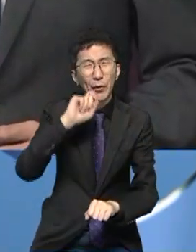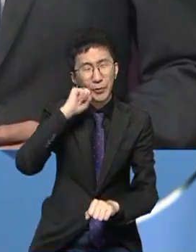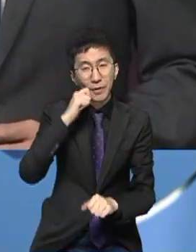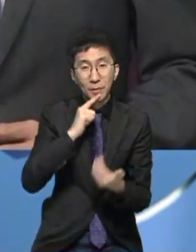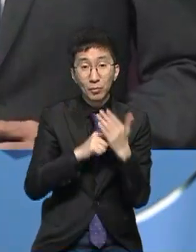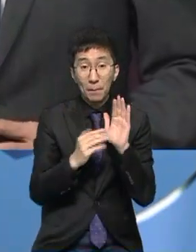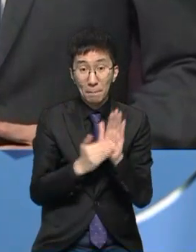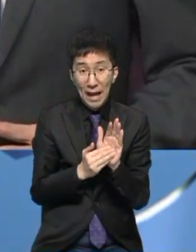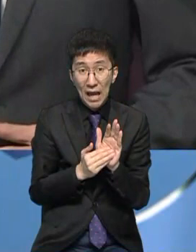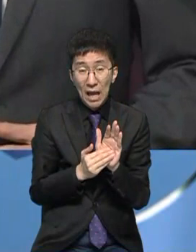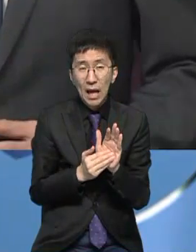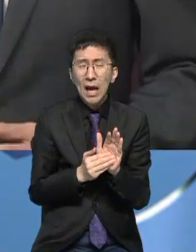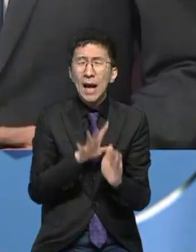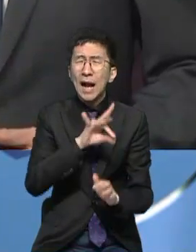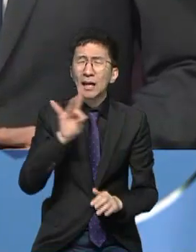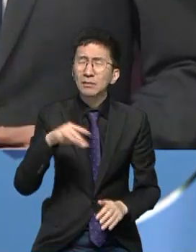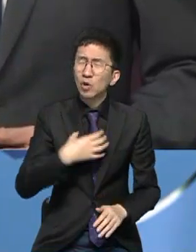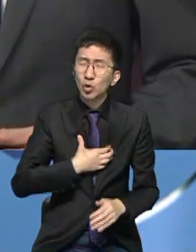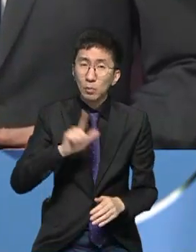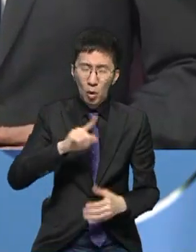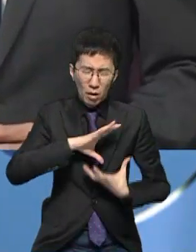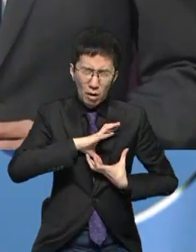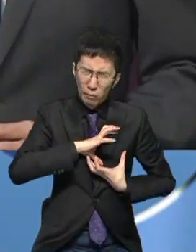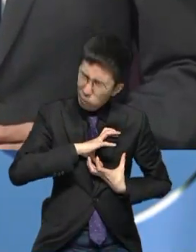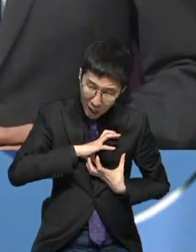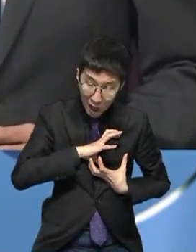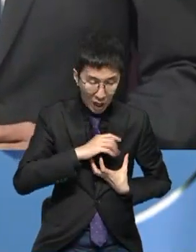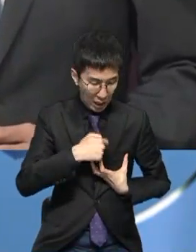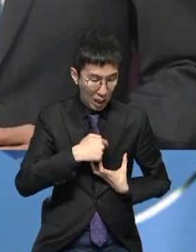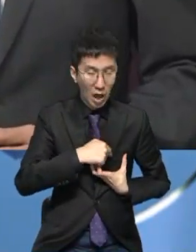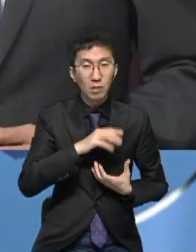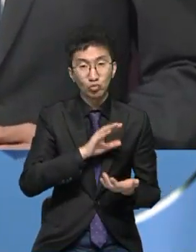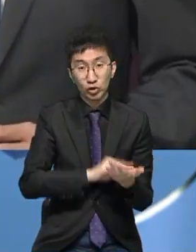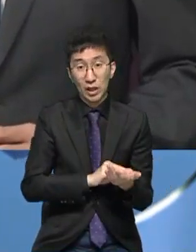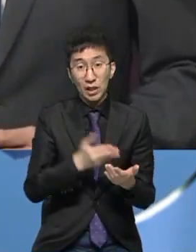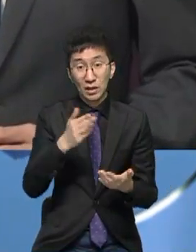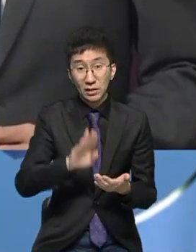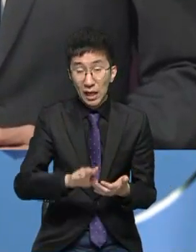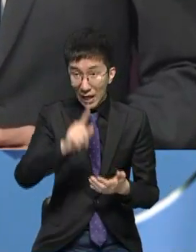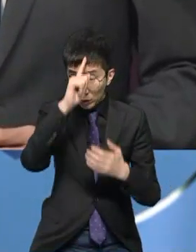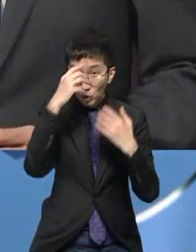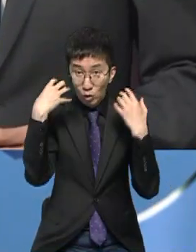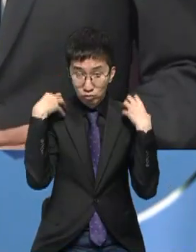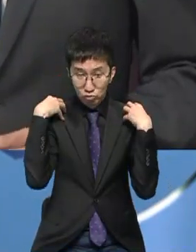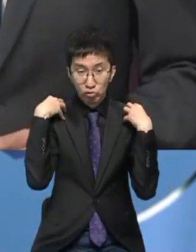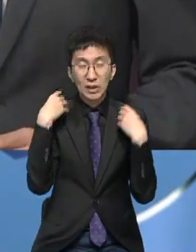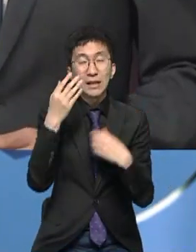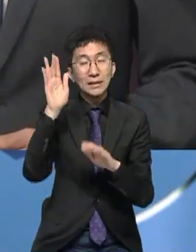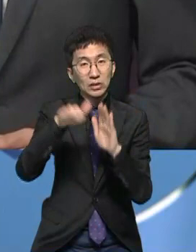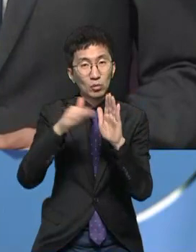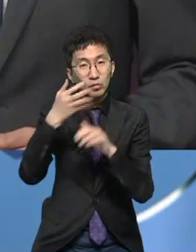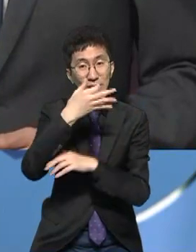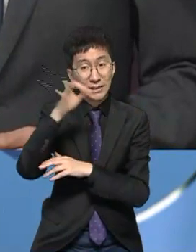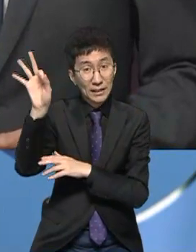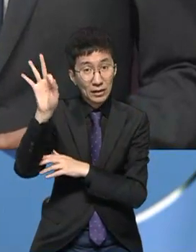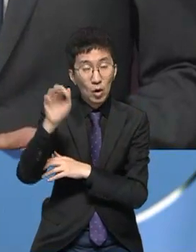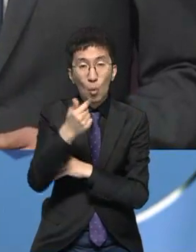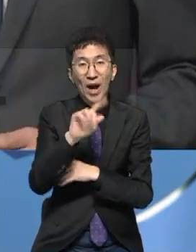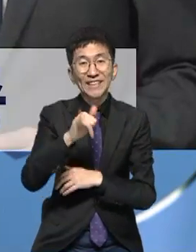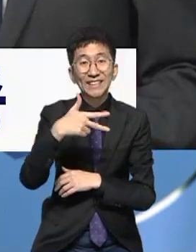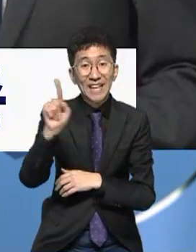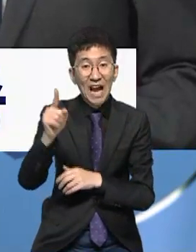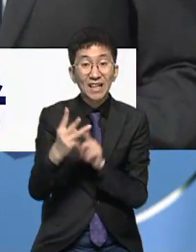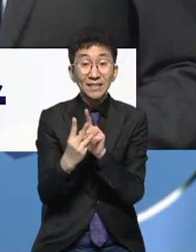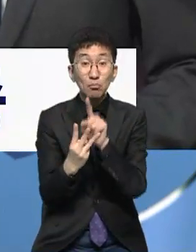드문 심근염 발생 가능성인데 미국에서 정식 승인을 받은 화이자 백신에 한해 용량을 3분의 1로 줄이고